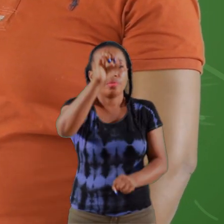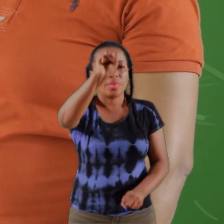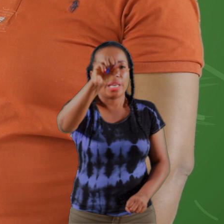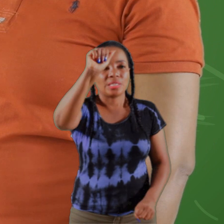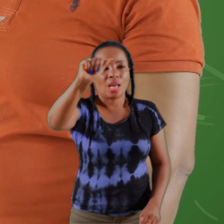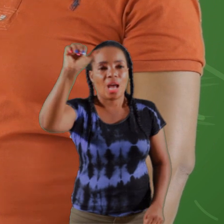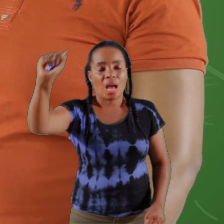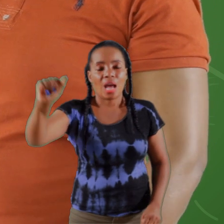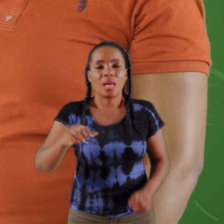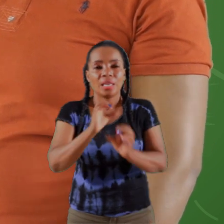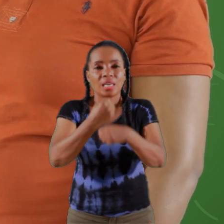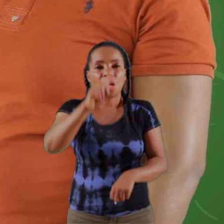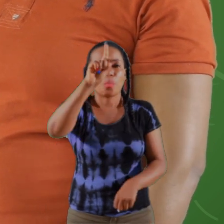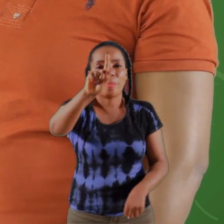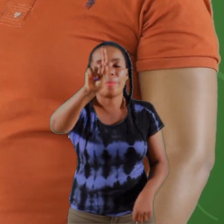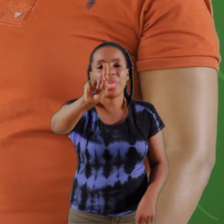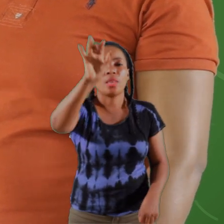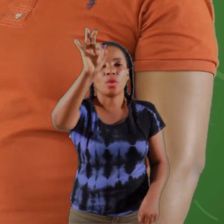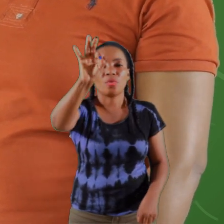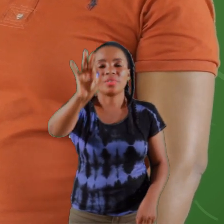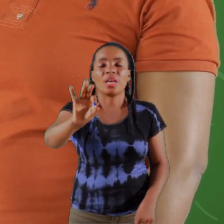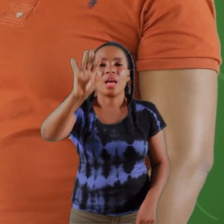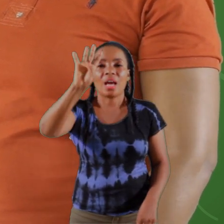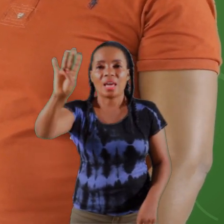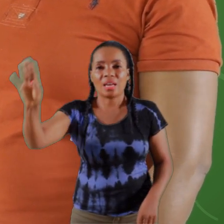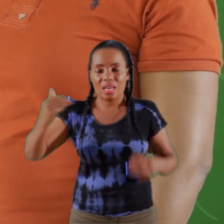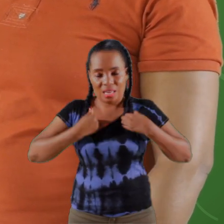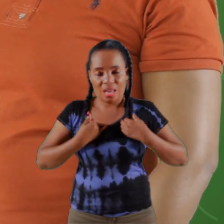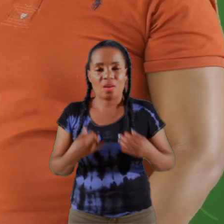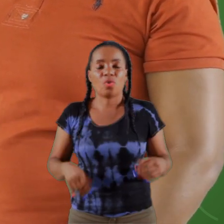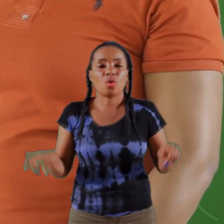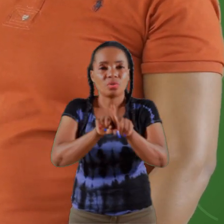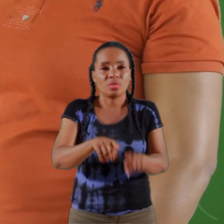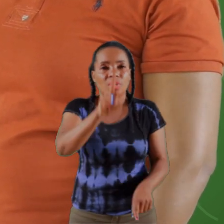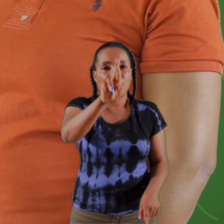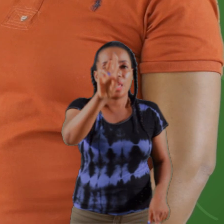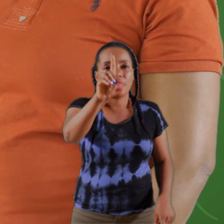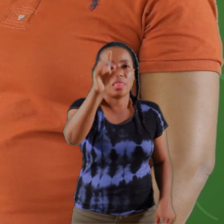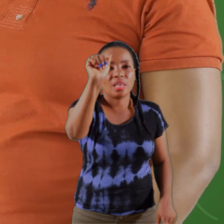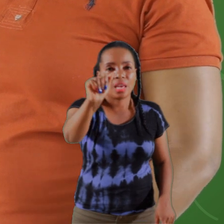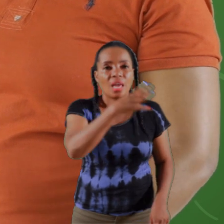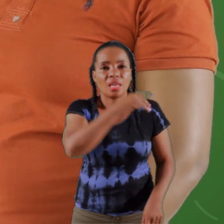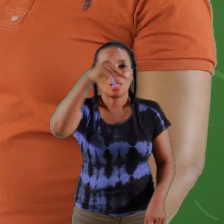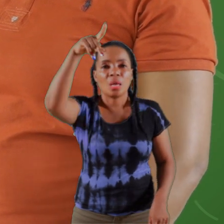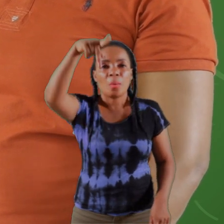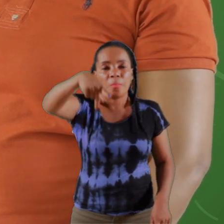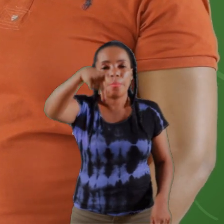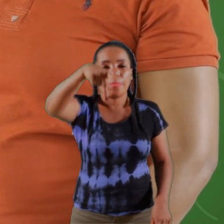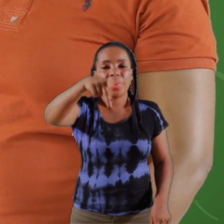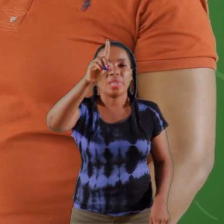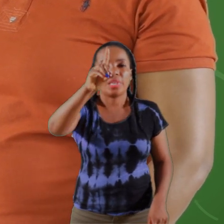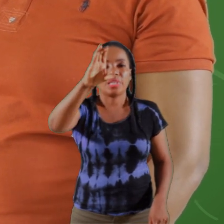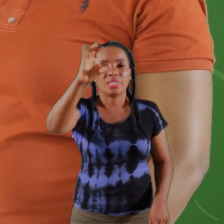1944. Il y a aussi le RDA et le PDCI, créés en 1946 sous la houlette